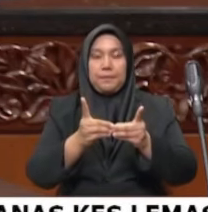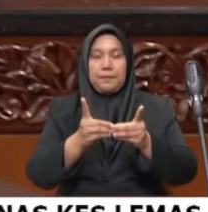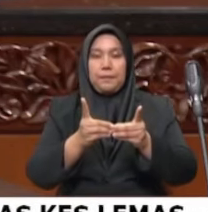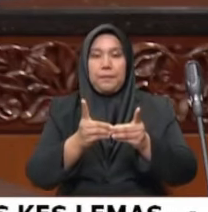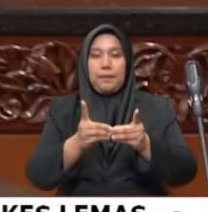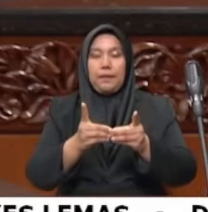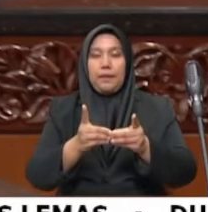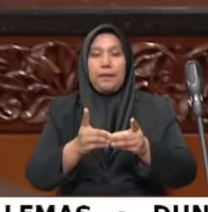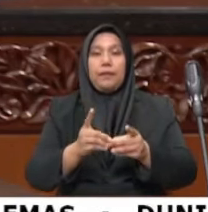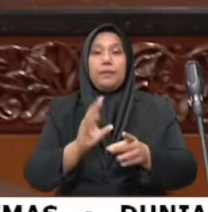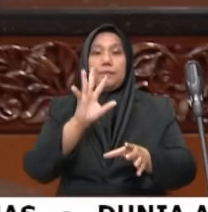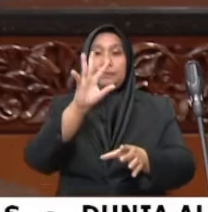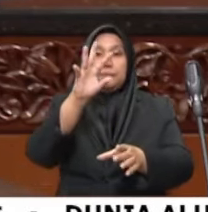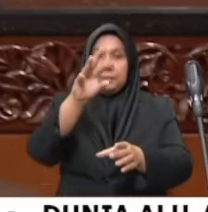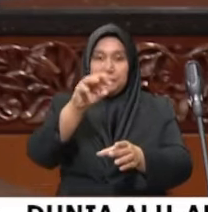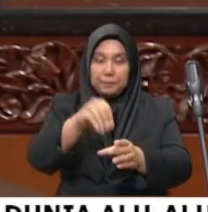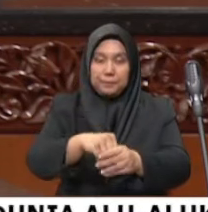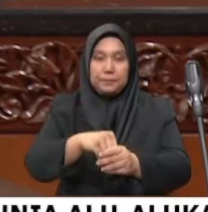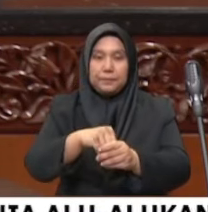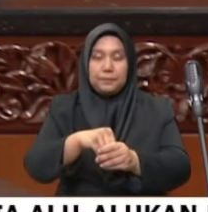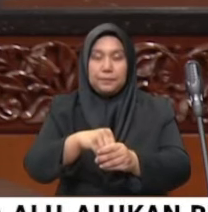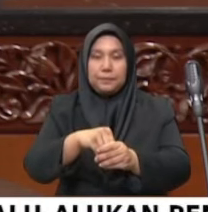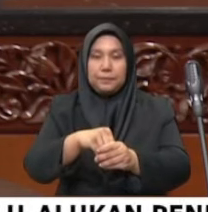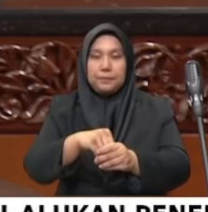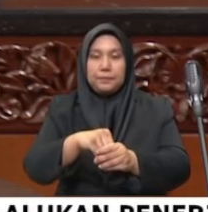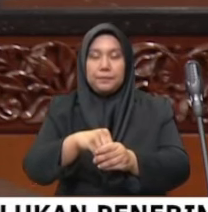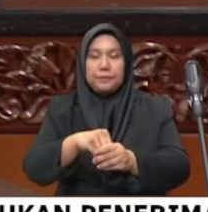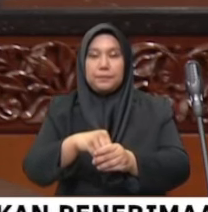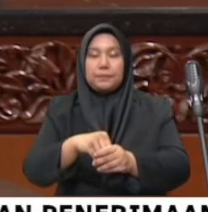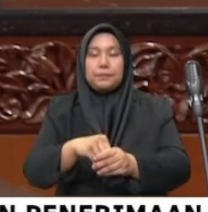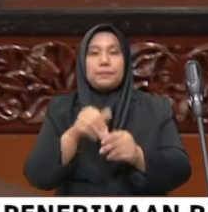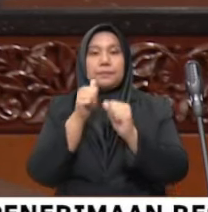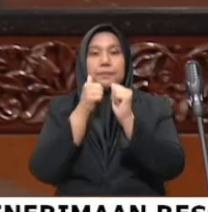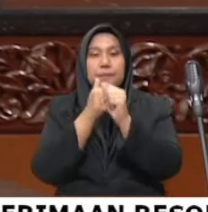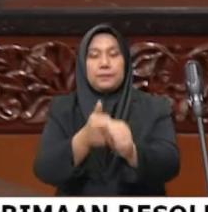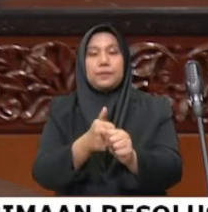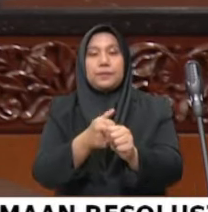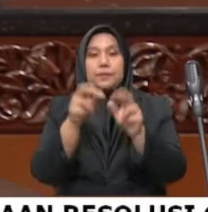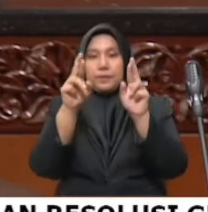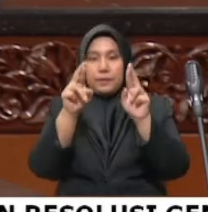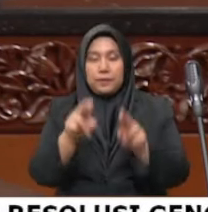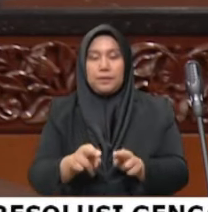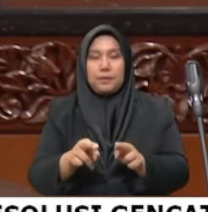prinsip inclusivity yang dipaksikan rakyat ke arah